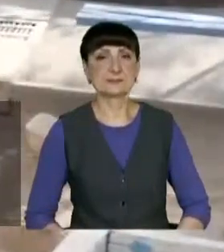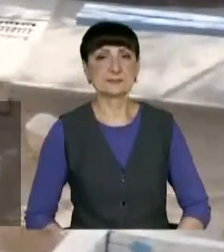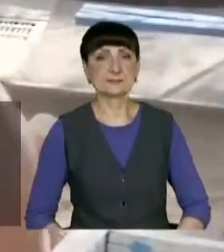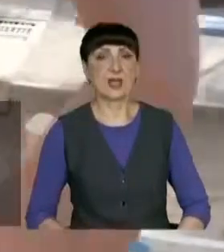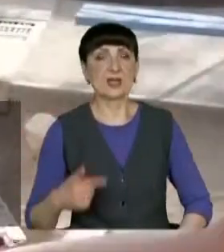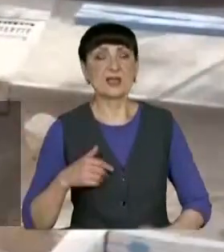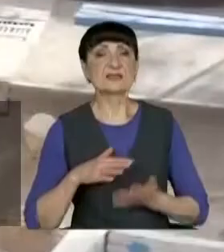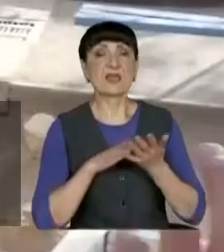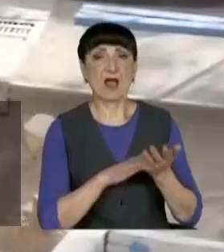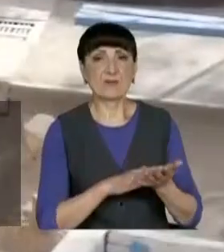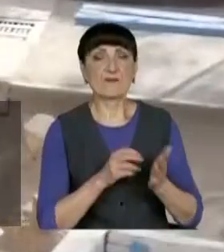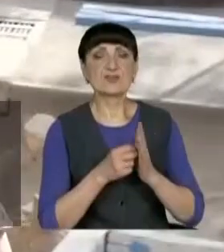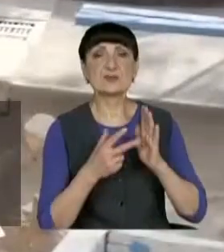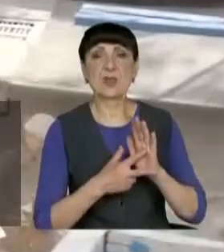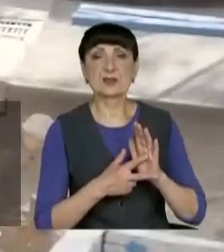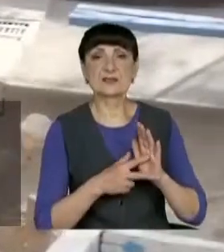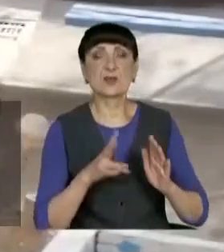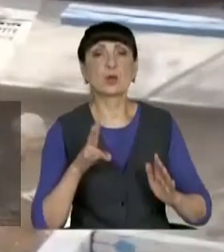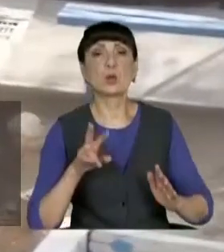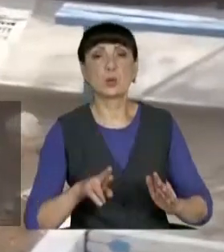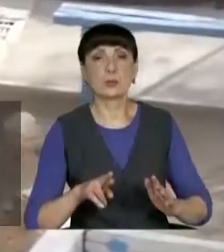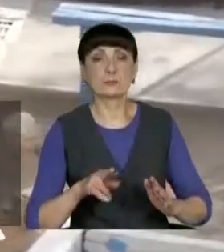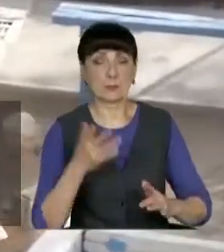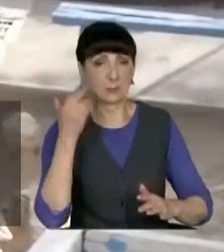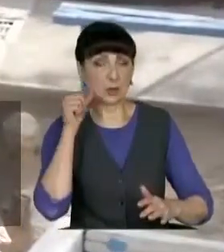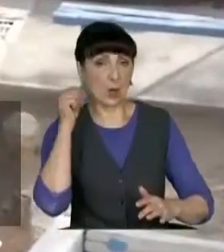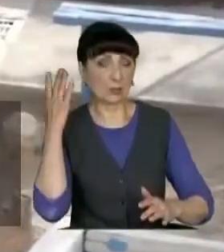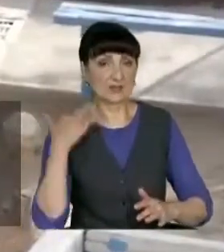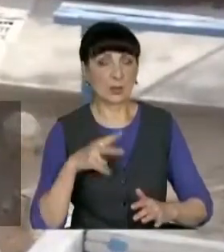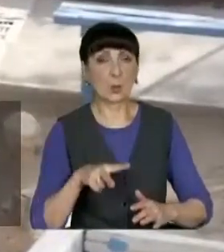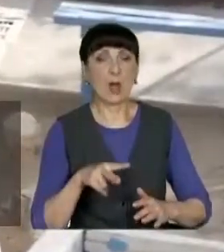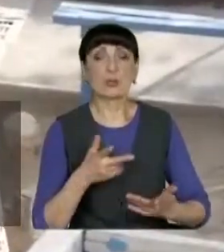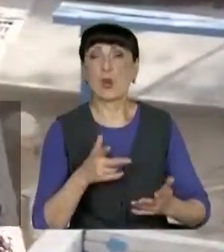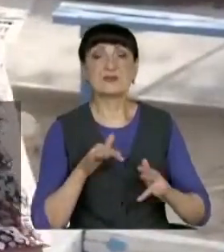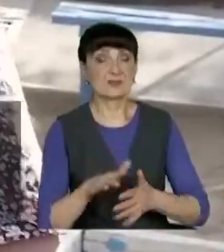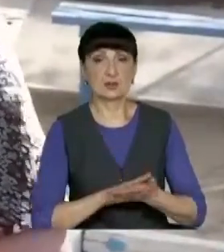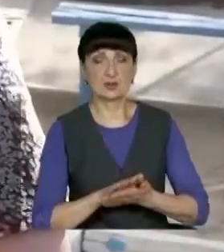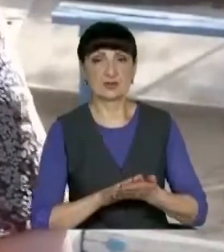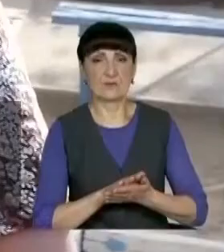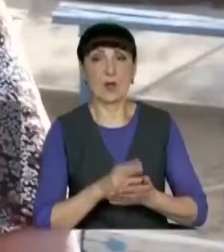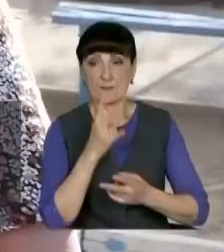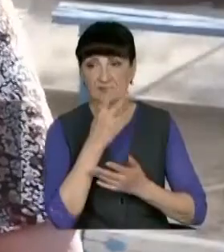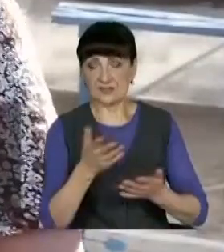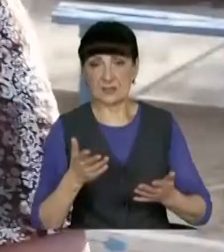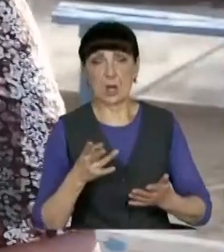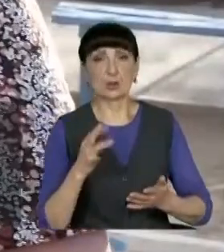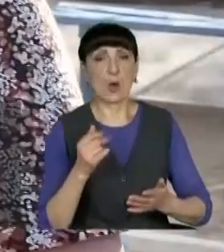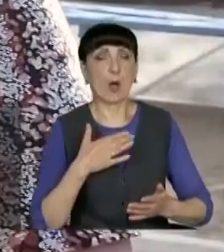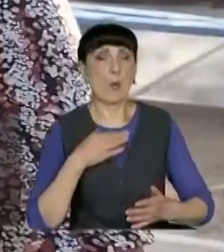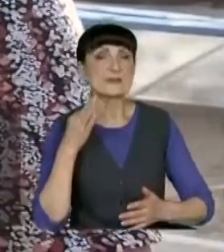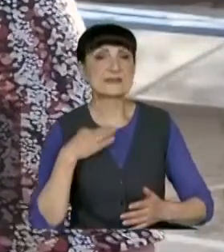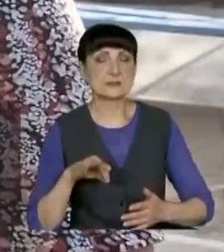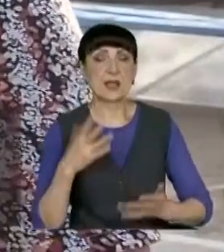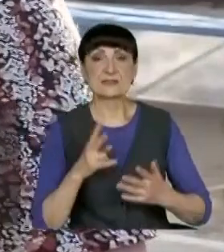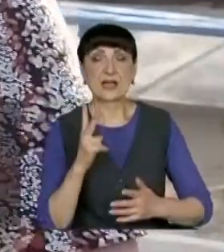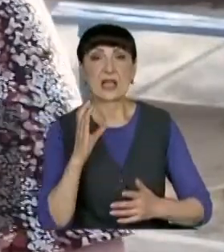Я подала заявку 18 июня, это было неделю назад, но никаких действий предпринято не было. Вы только что видели ноги моего сына. Если